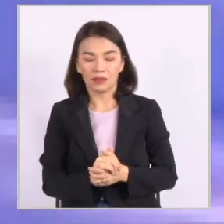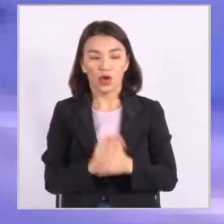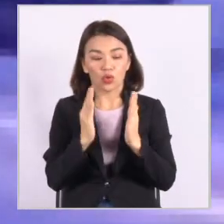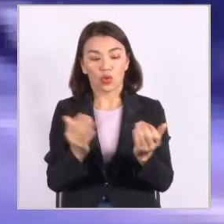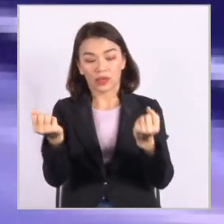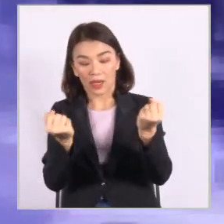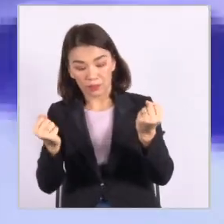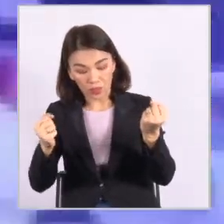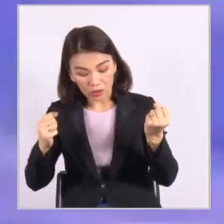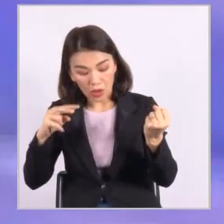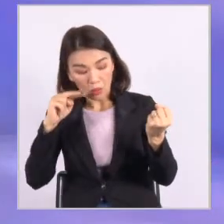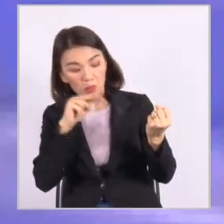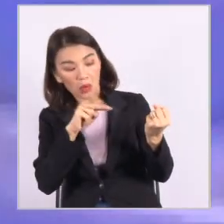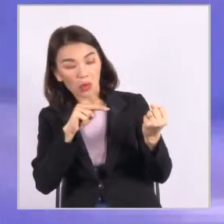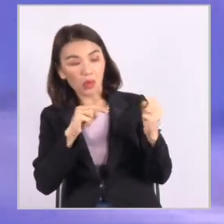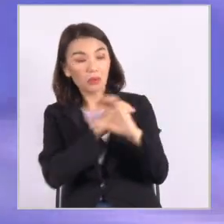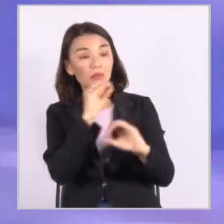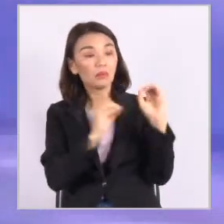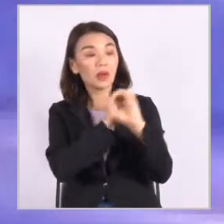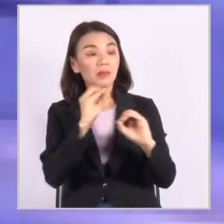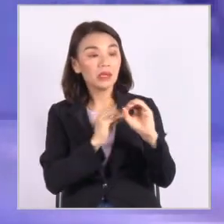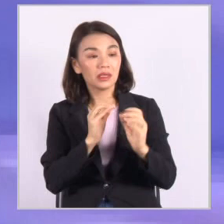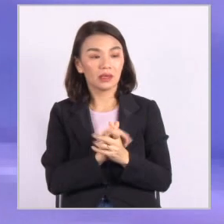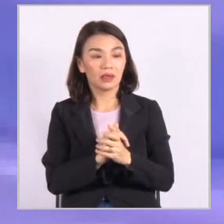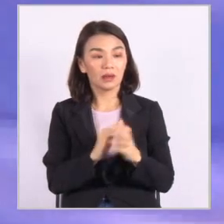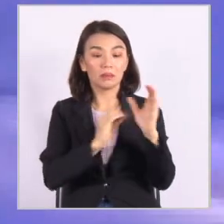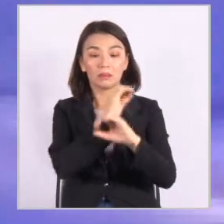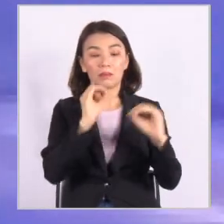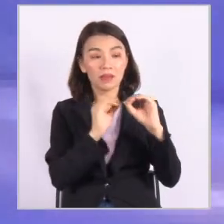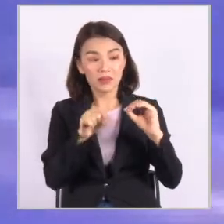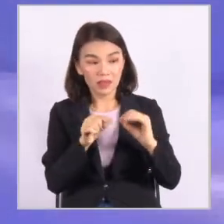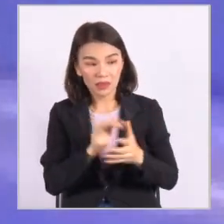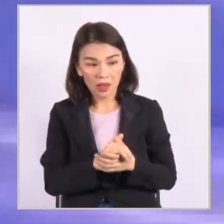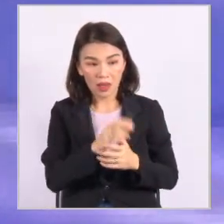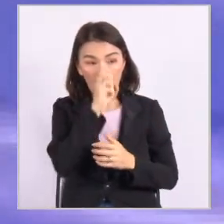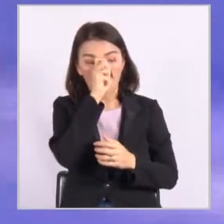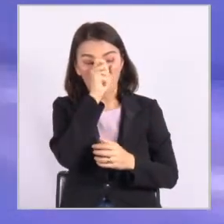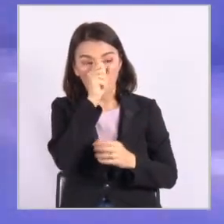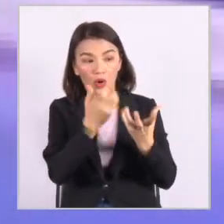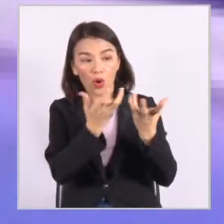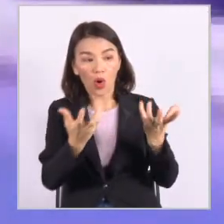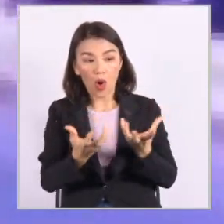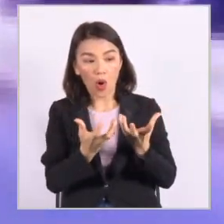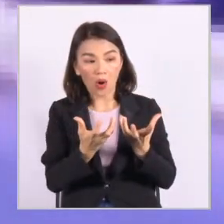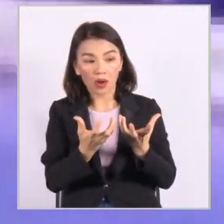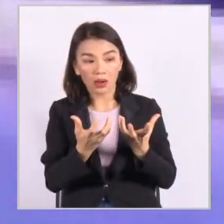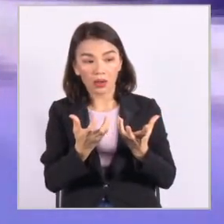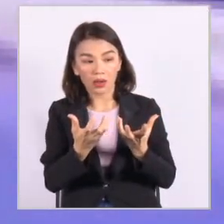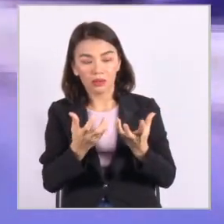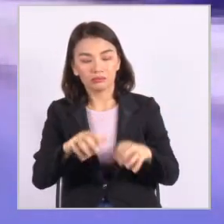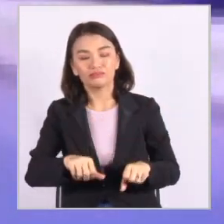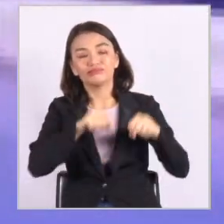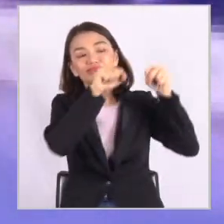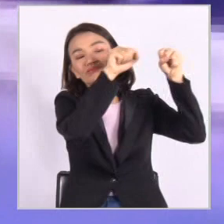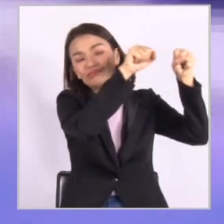ขับเอ้าไม่มีคนนี่นาเออในรถไม่มีคนนั่งงั้นเราเนียนๆมั้ยเราก็เอาข้าวของที่เราถือมาเนี่ยใส่